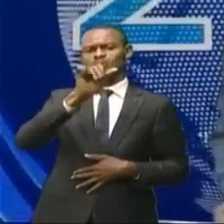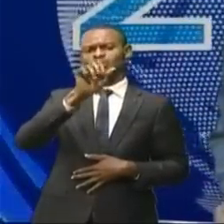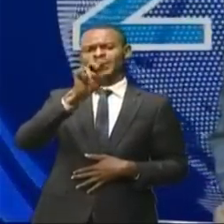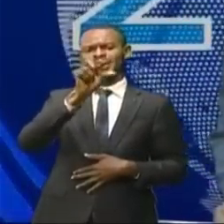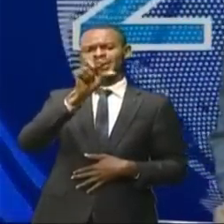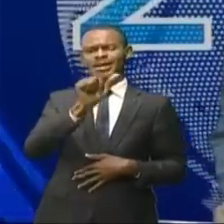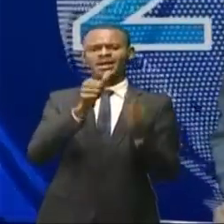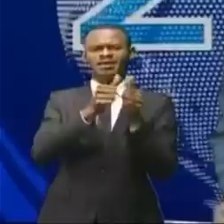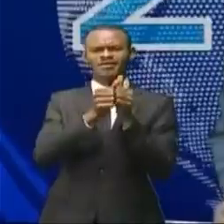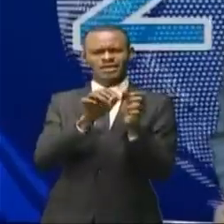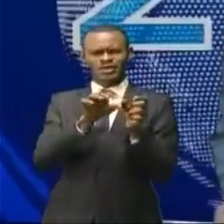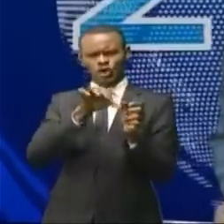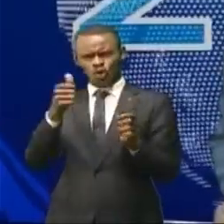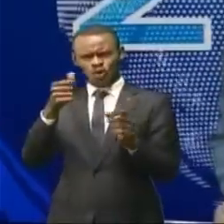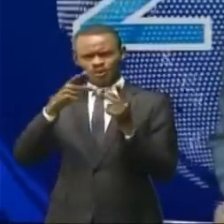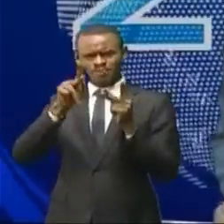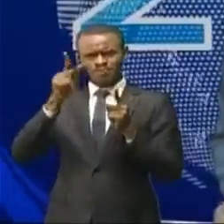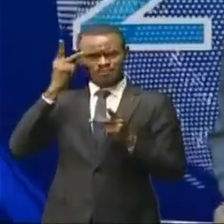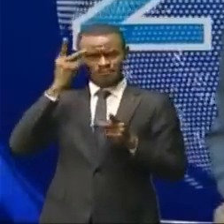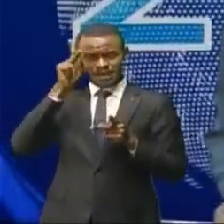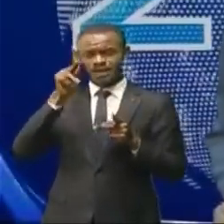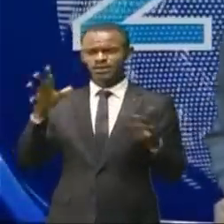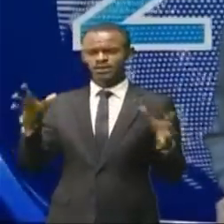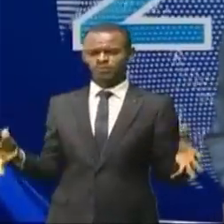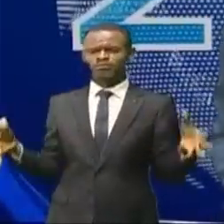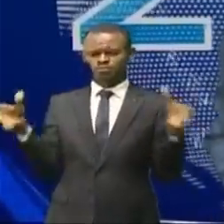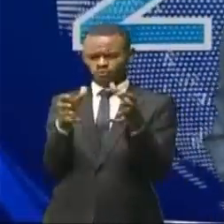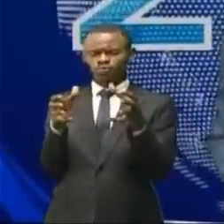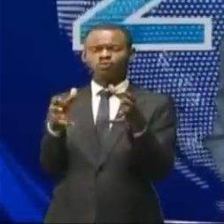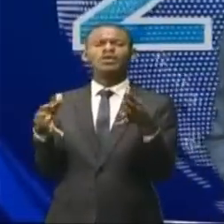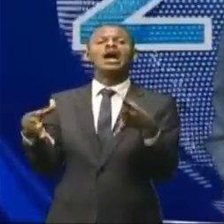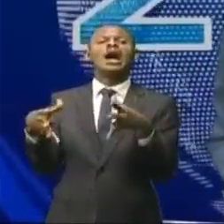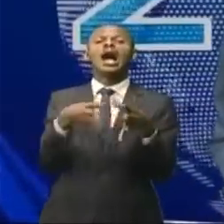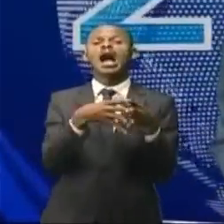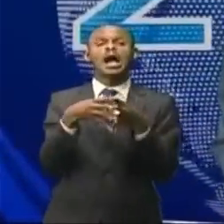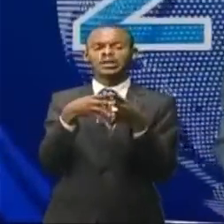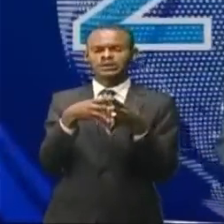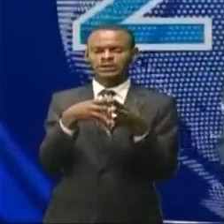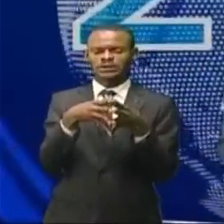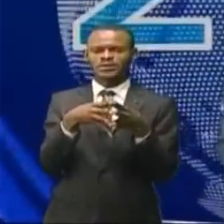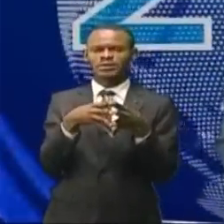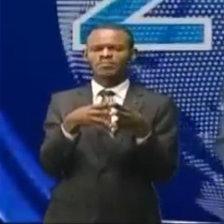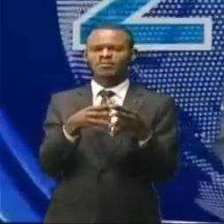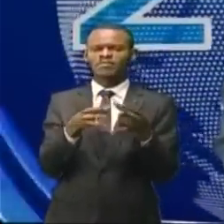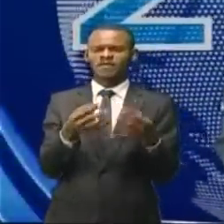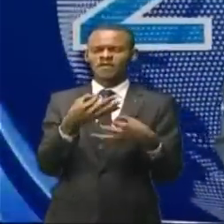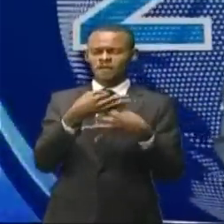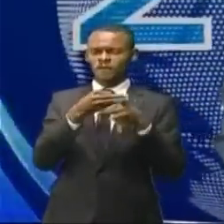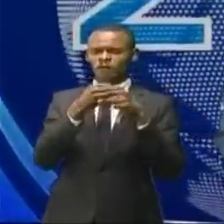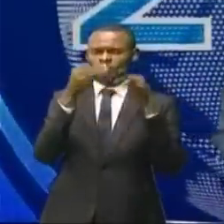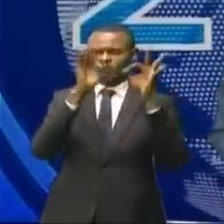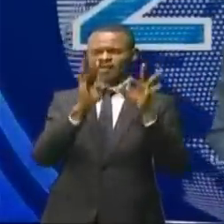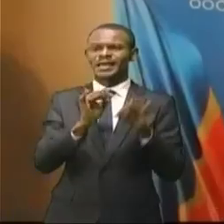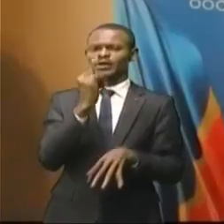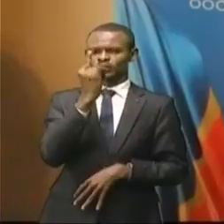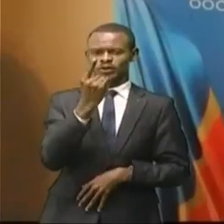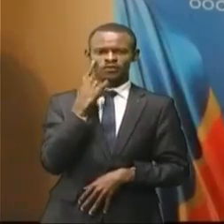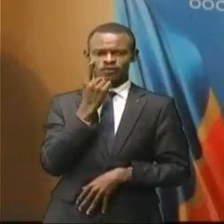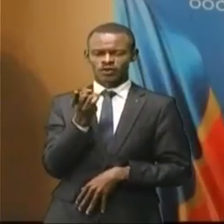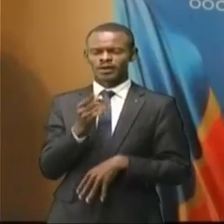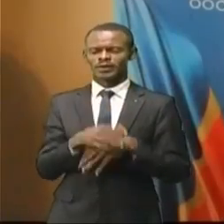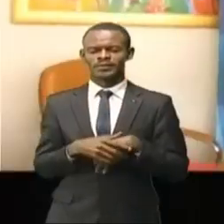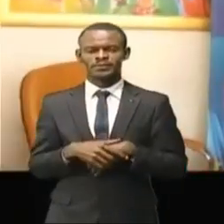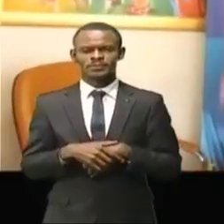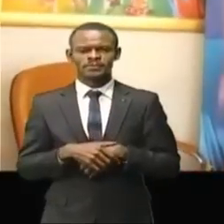alliance des acteurs attachés au peuple la cérémonie s'est déroulée en présence des membres du bureau malumbella vision